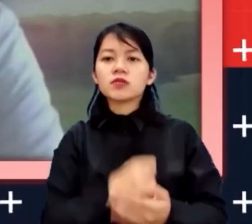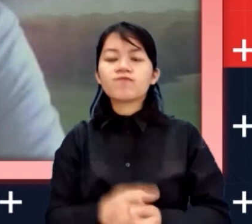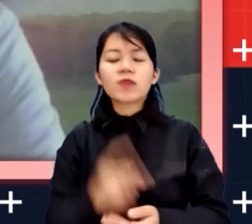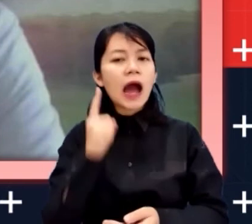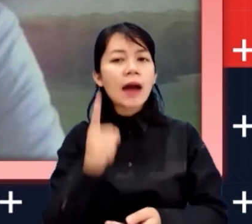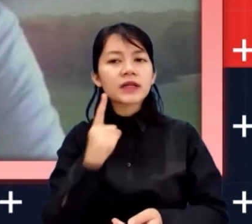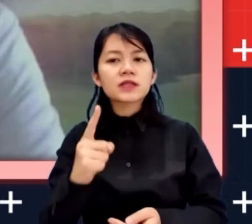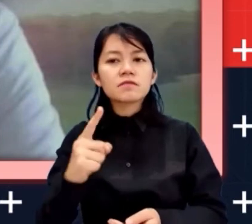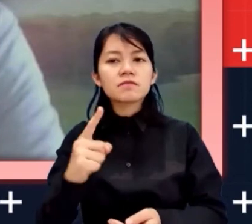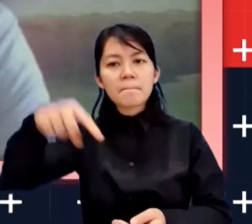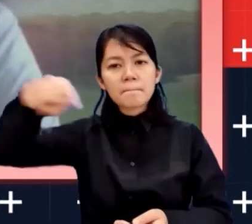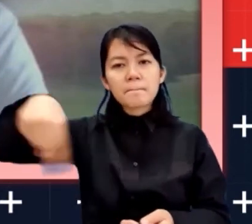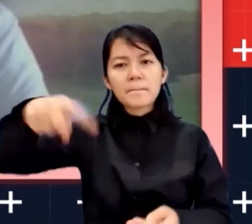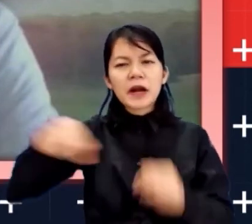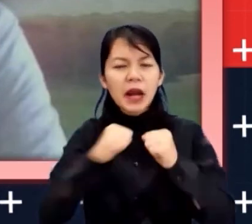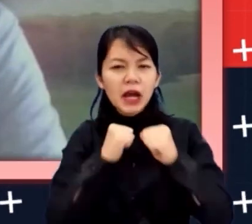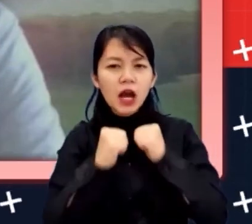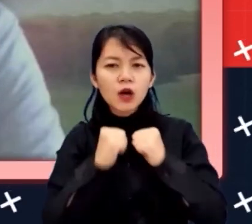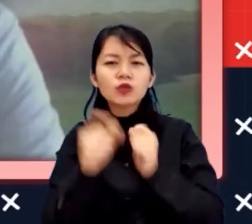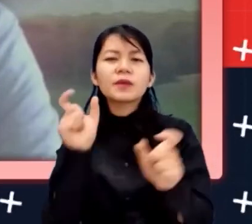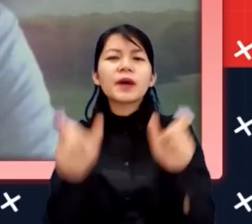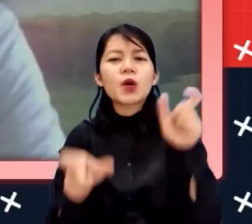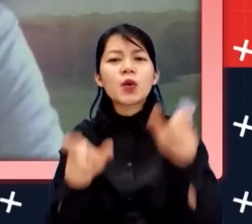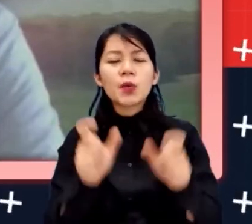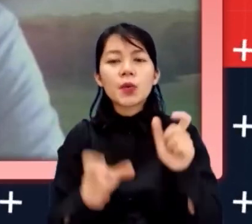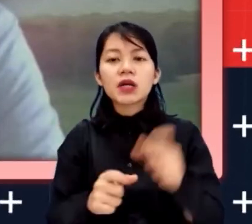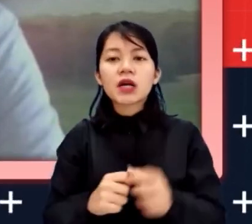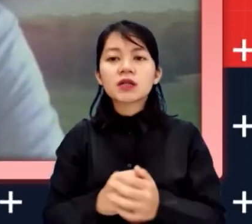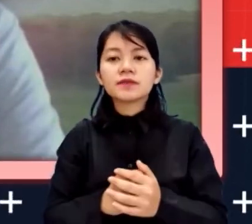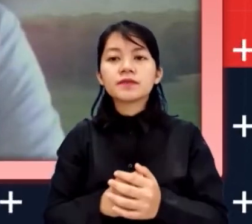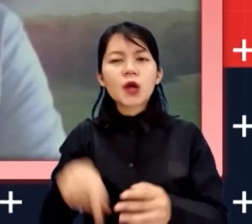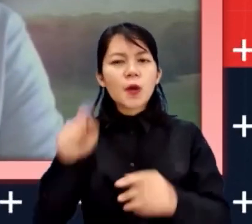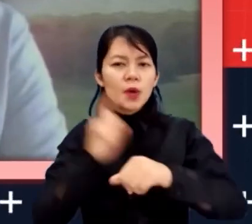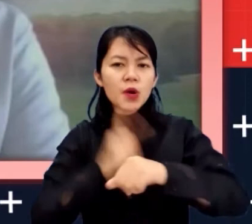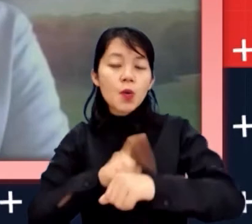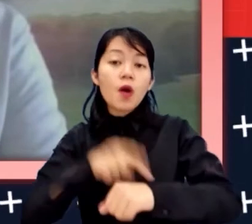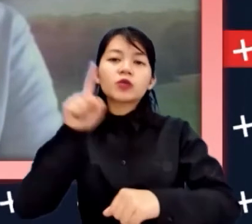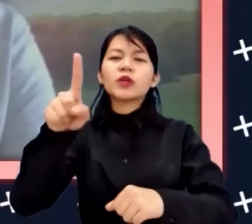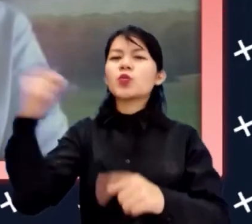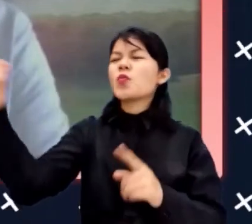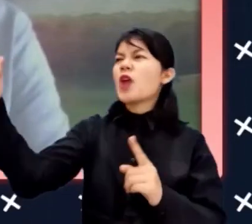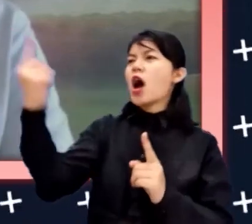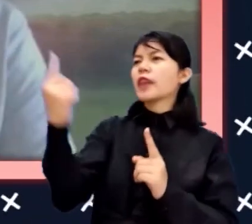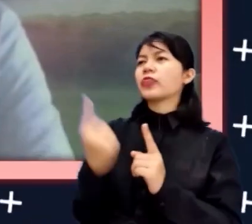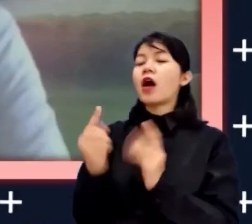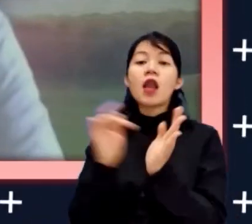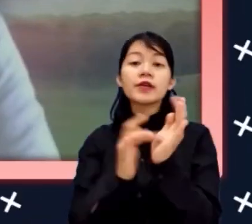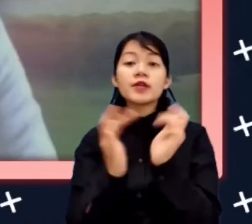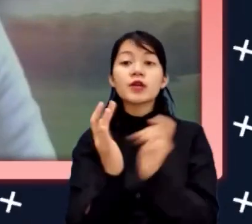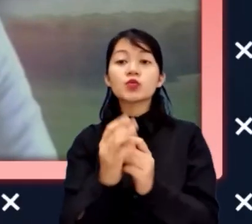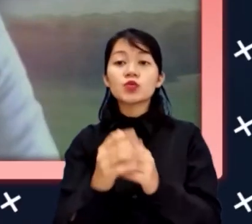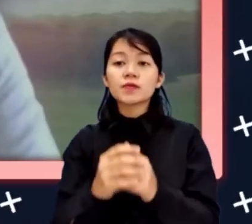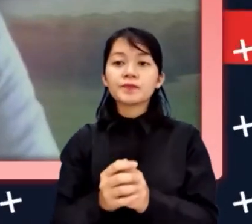waktu itu datanglah Yesus dan berdiri di tengah-tengah mereka dan berkata, damai sejahtera